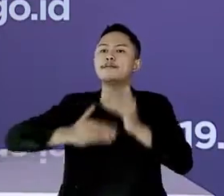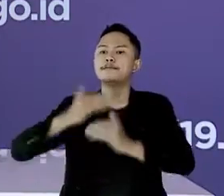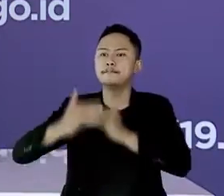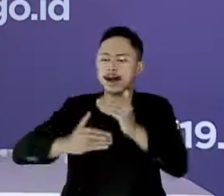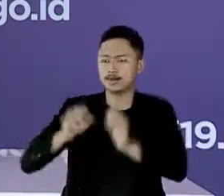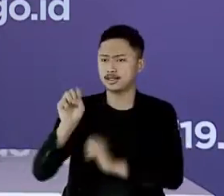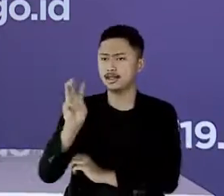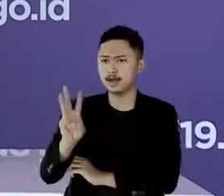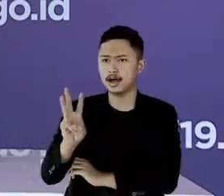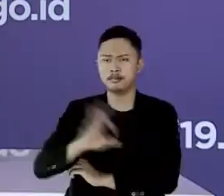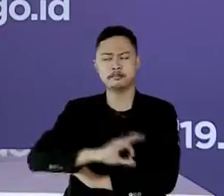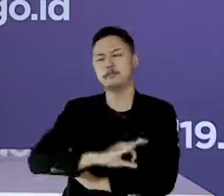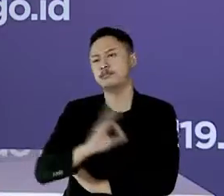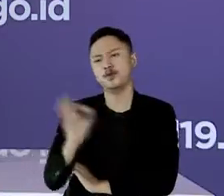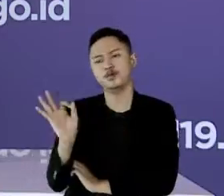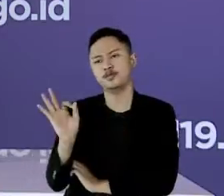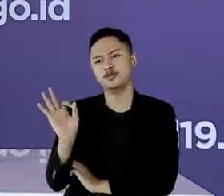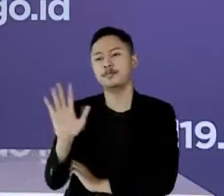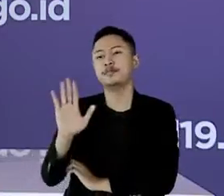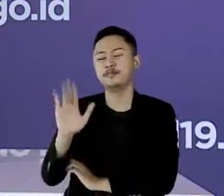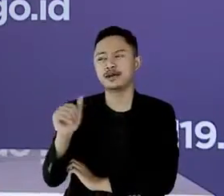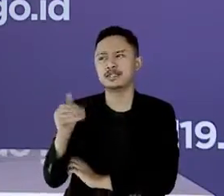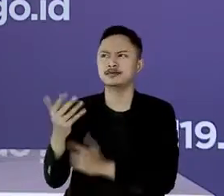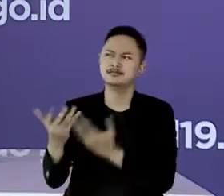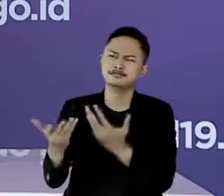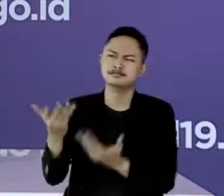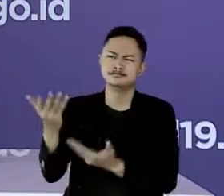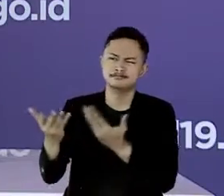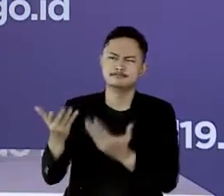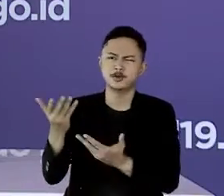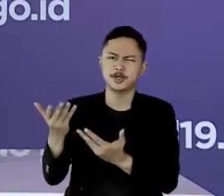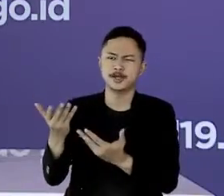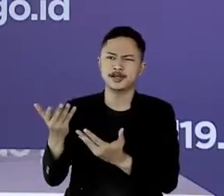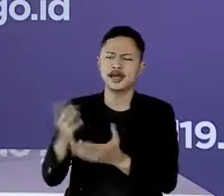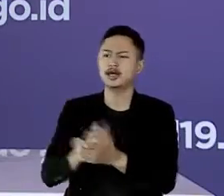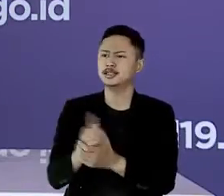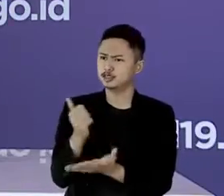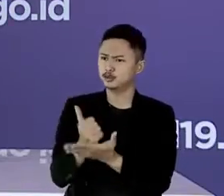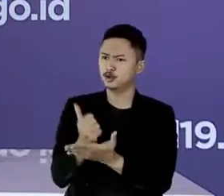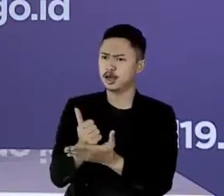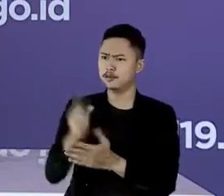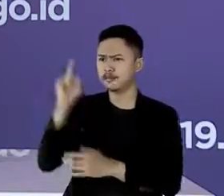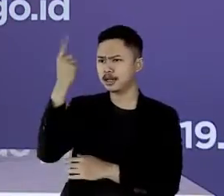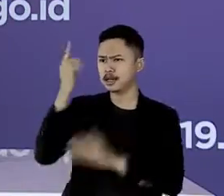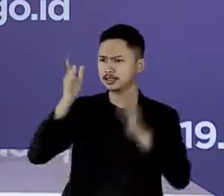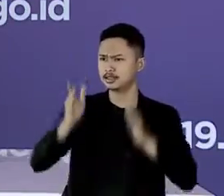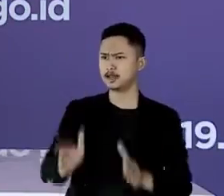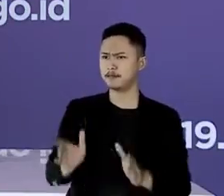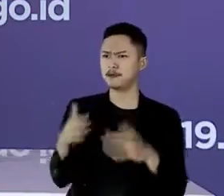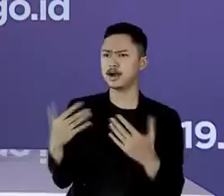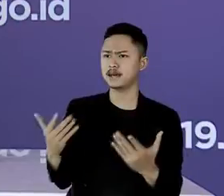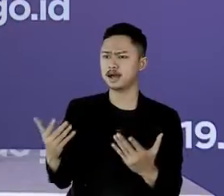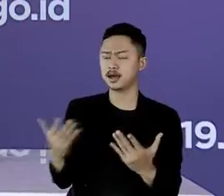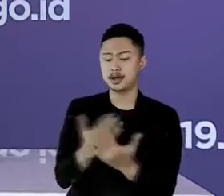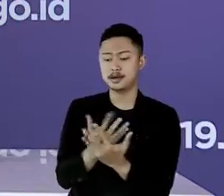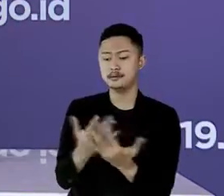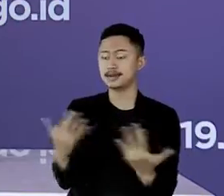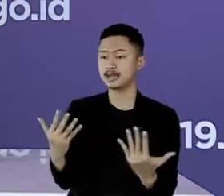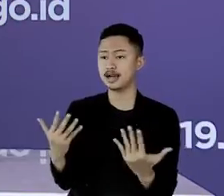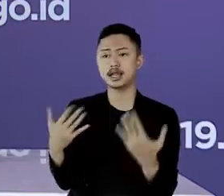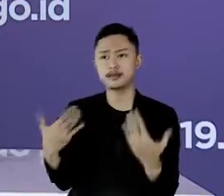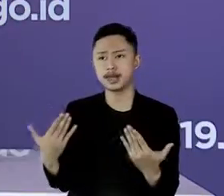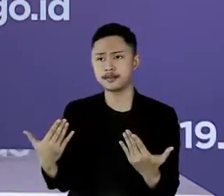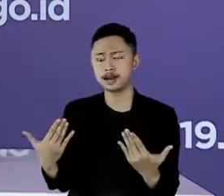varian baru virus Corona masih menjadi ancaman Bagaimana seharusnya sikap pemerintah dan masyarakat